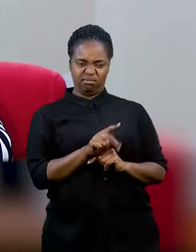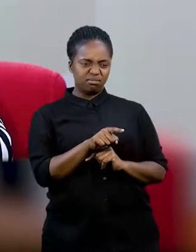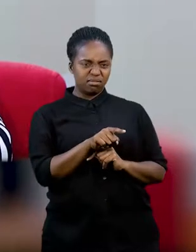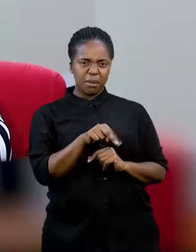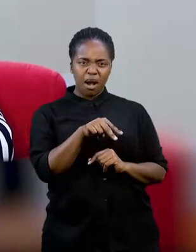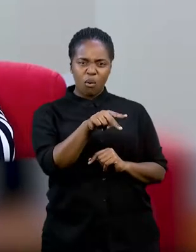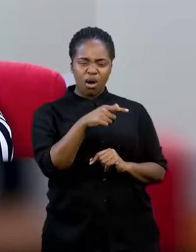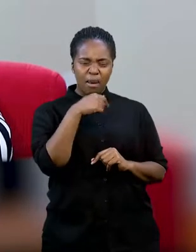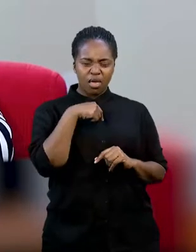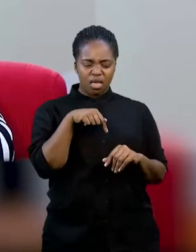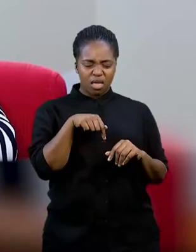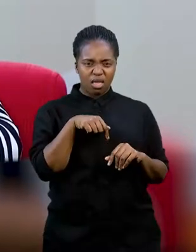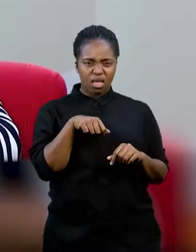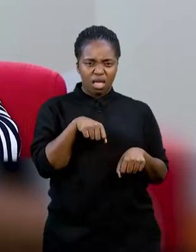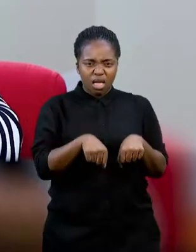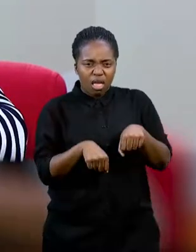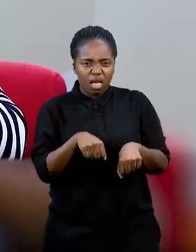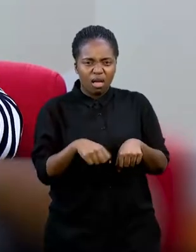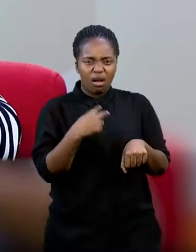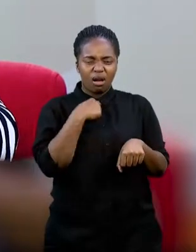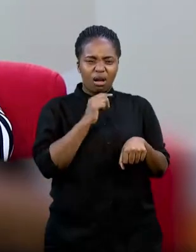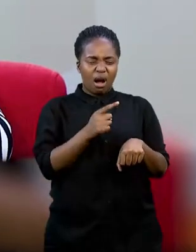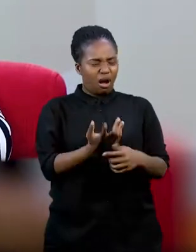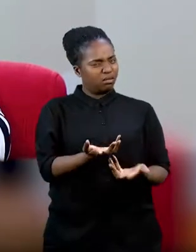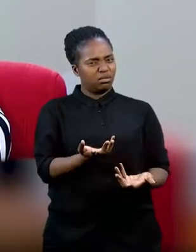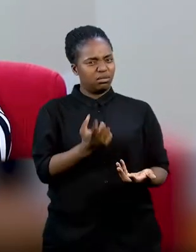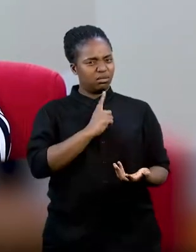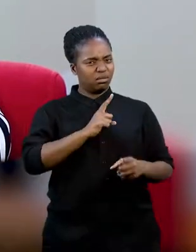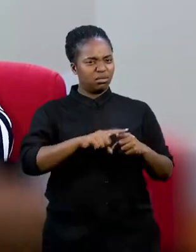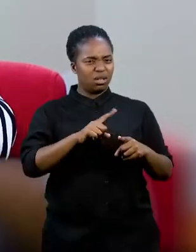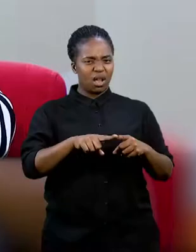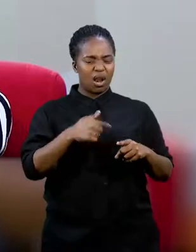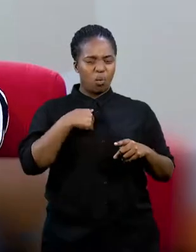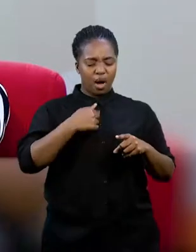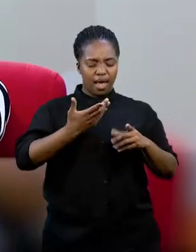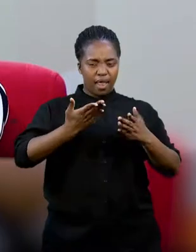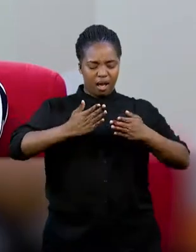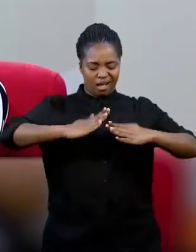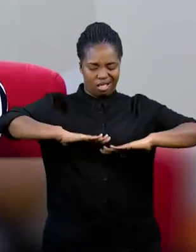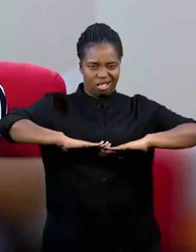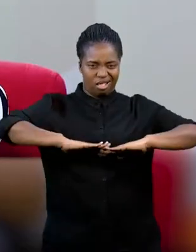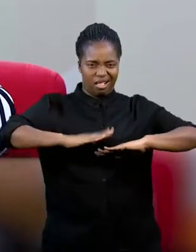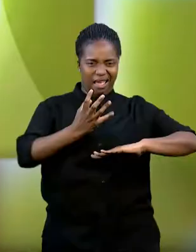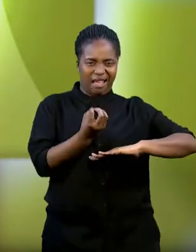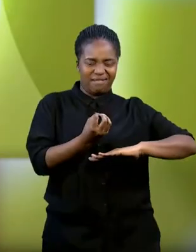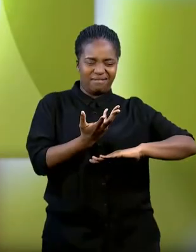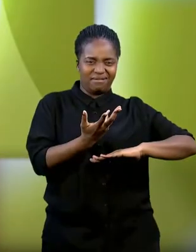o a bone gore o ba se ba lekana le nna a ke re na a gasa and then ga a gola fela maoto a ga a ne a benta